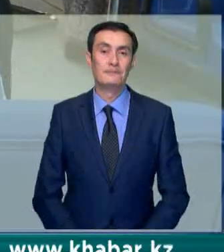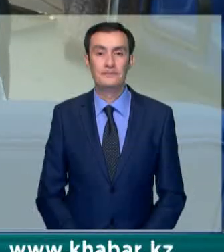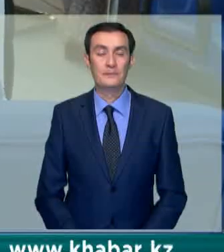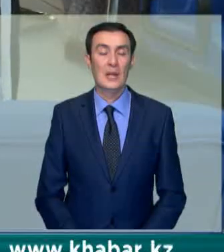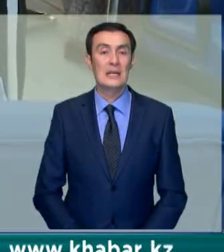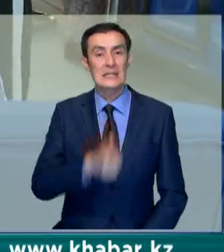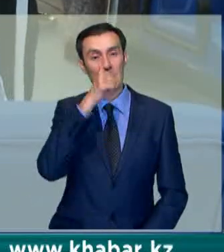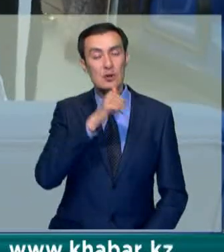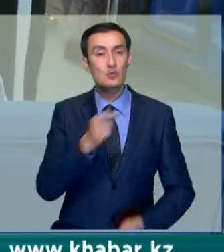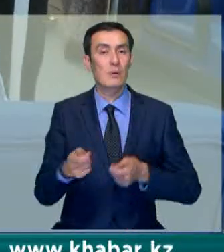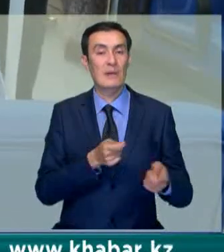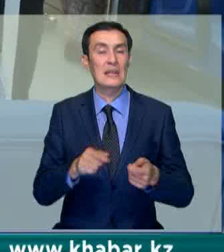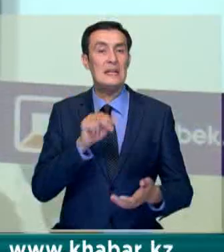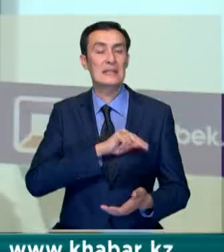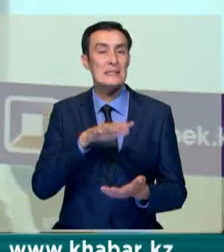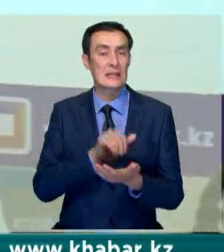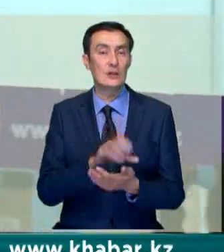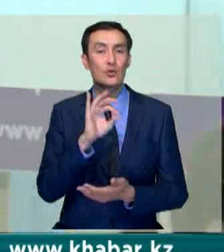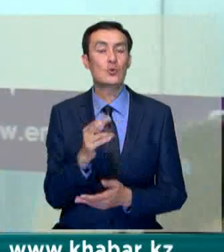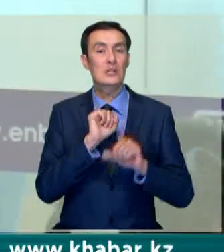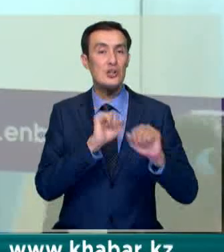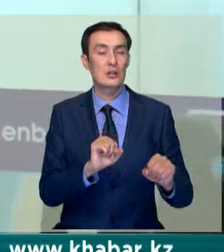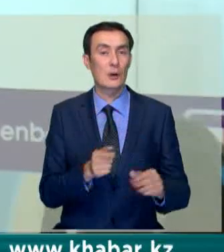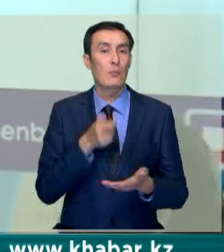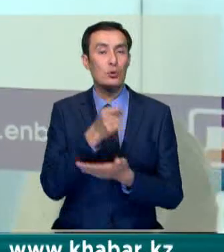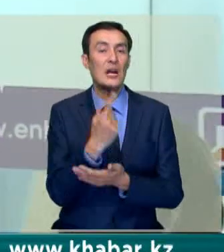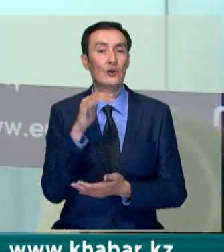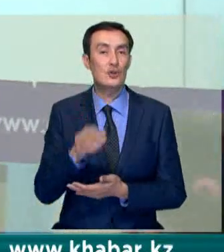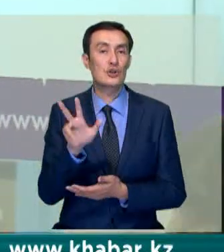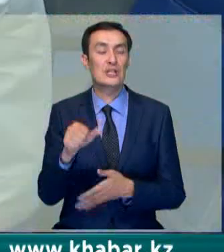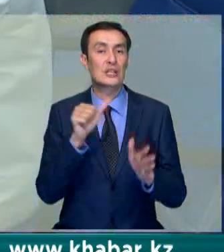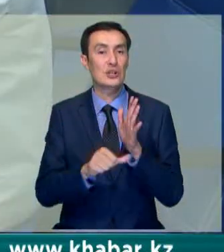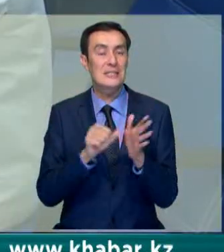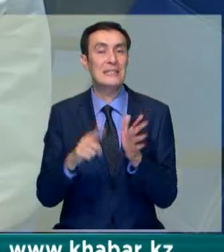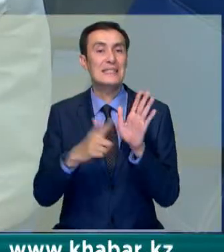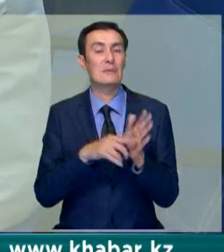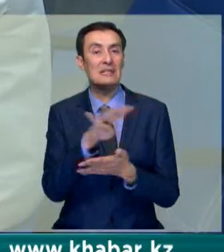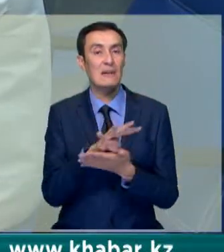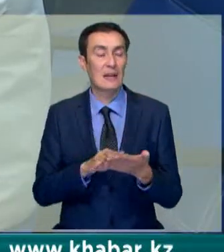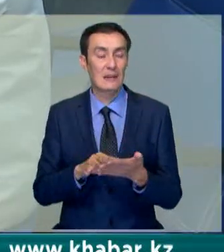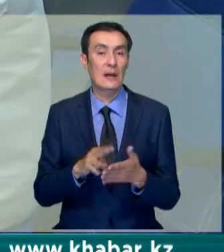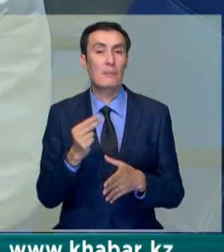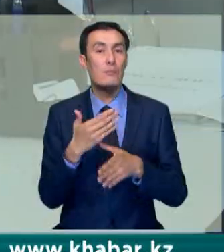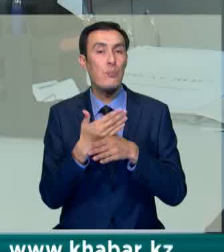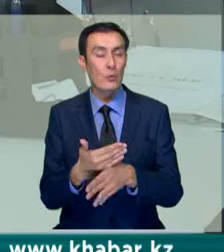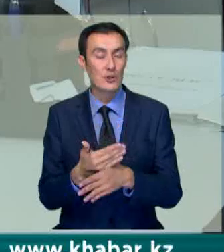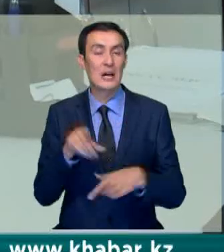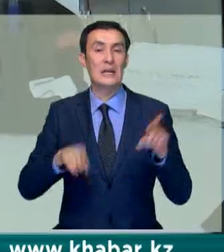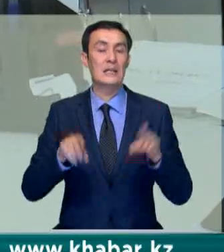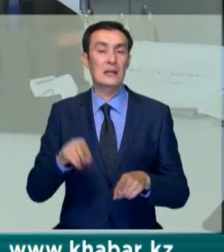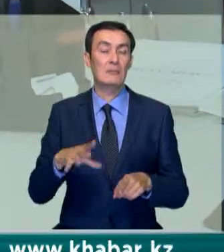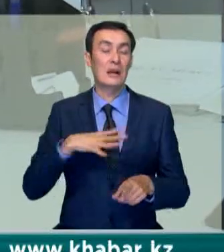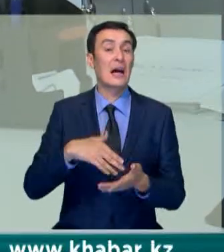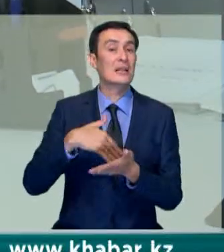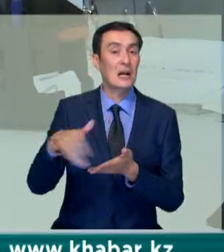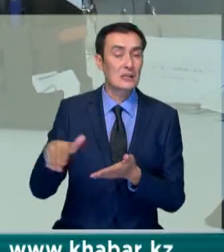За месяц в Управление занятости и социальной защиты подали 1367 заявлений на матпомощь. Некоторым специалисты